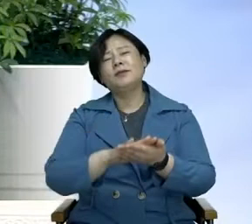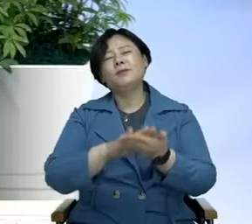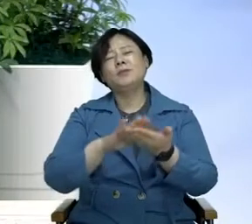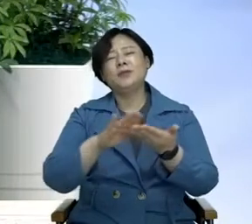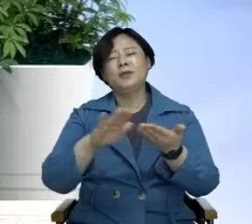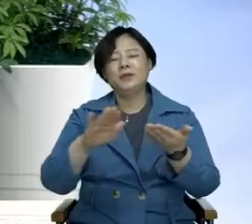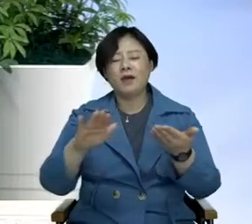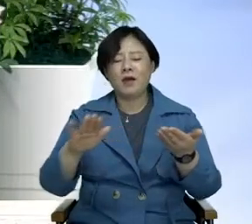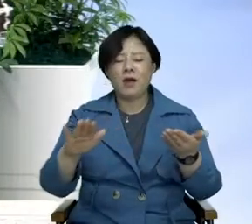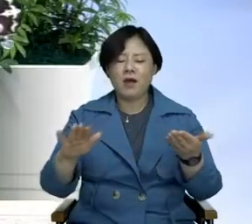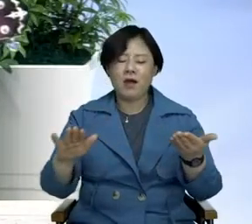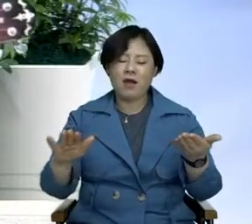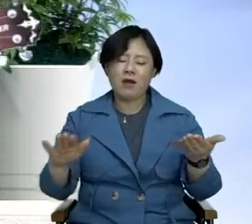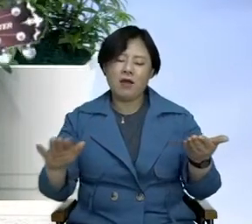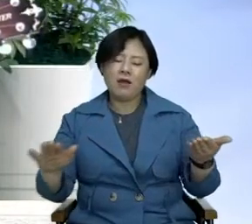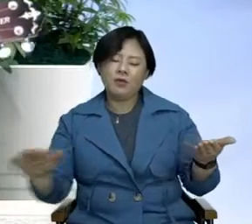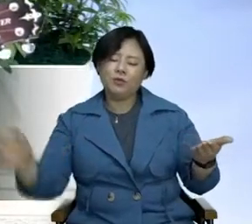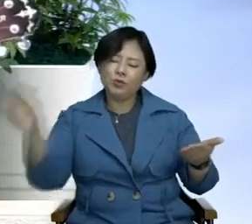선하십니다.